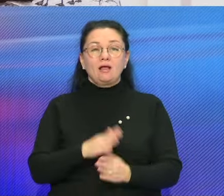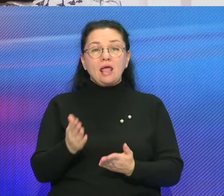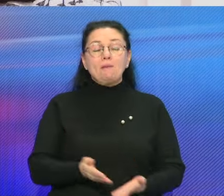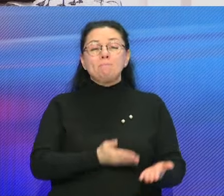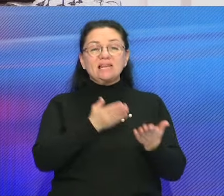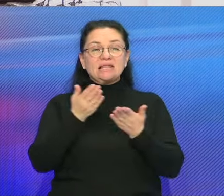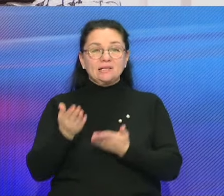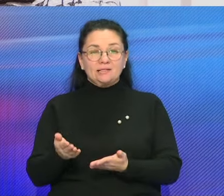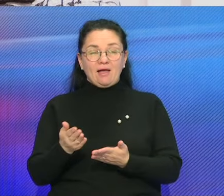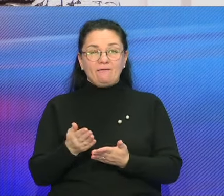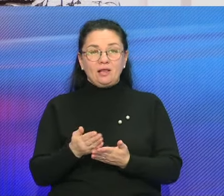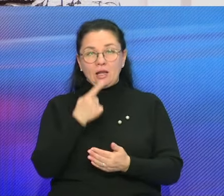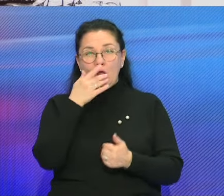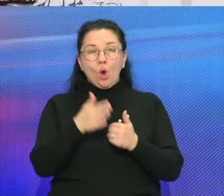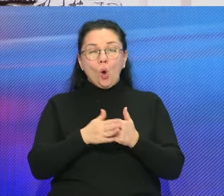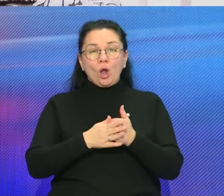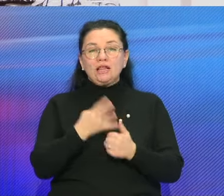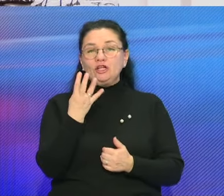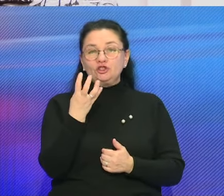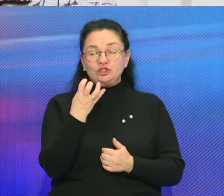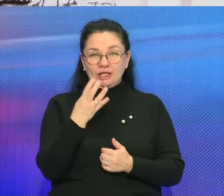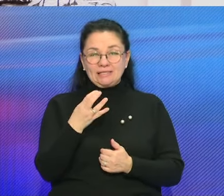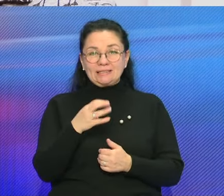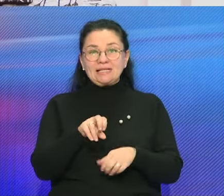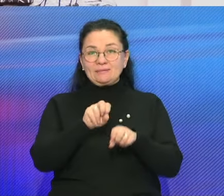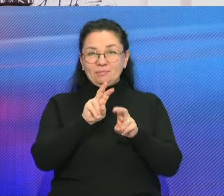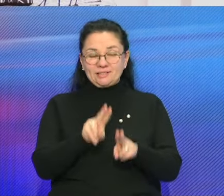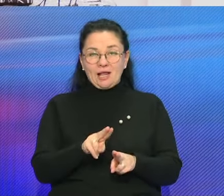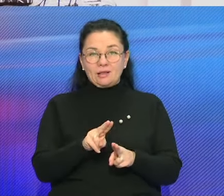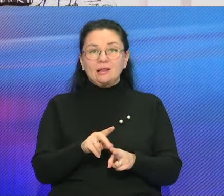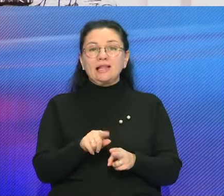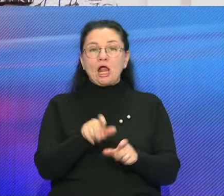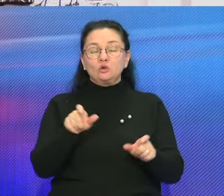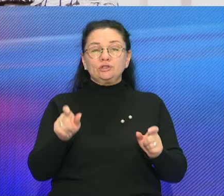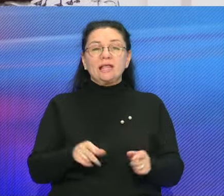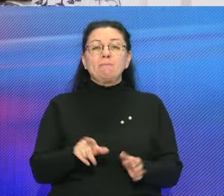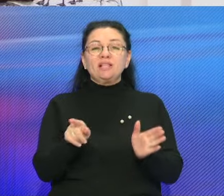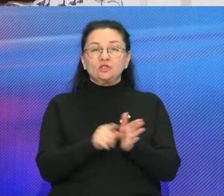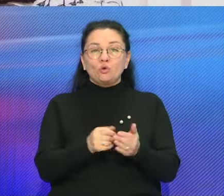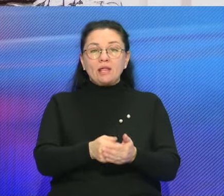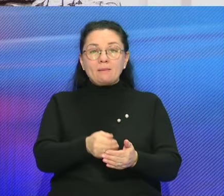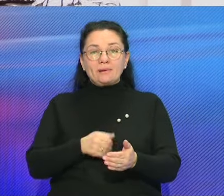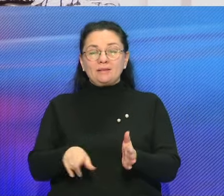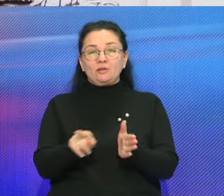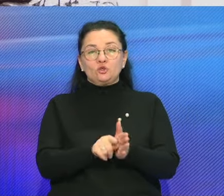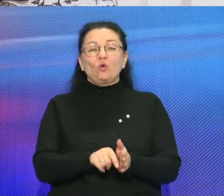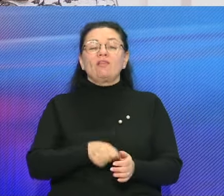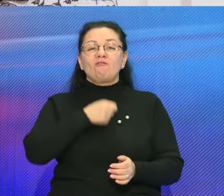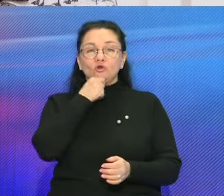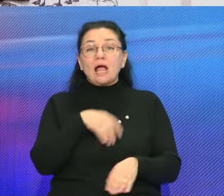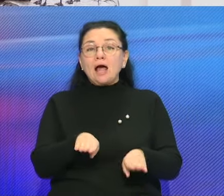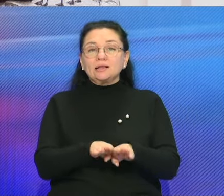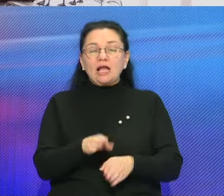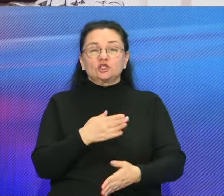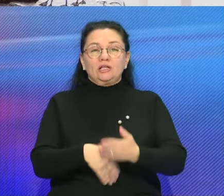Предоставили порядка 400 вакансий для лиц пенсионного, предпенсионного возраста, а также для инвалидов. Ну,